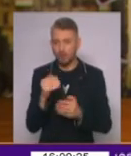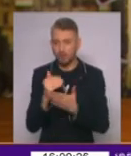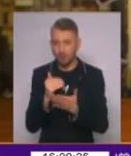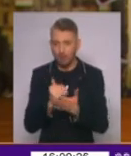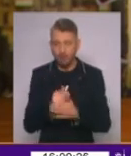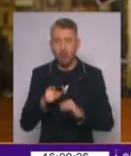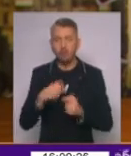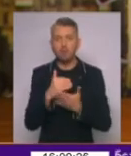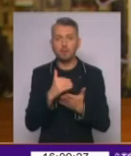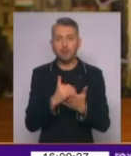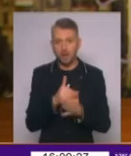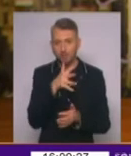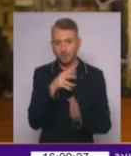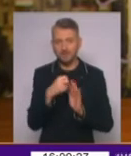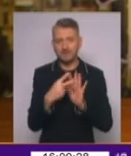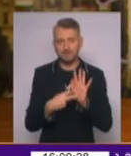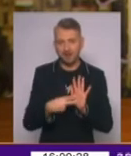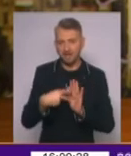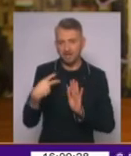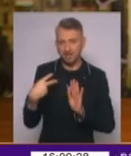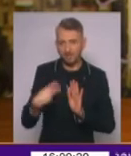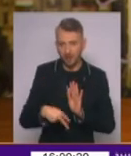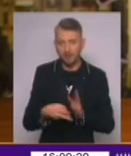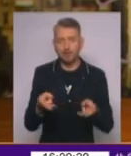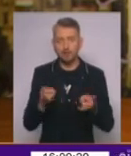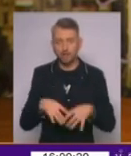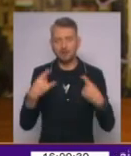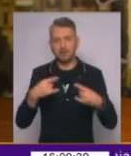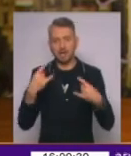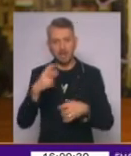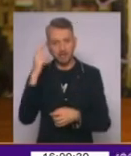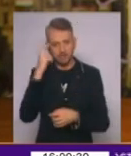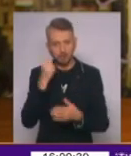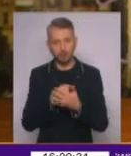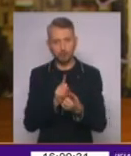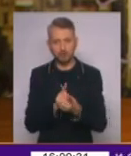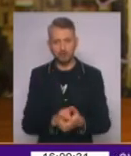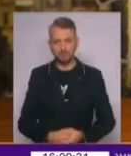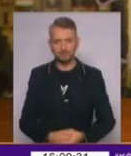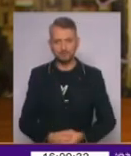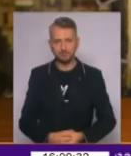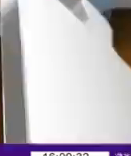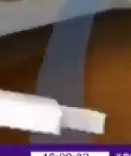як завжди, о 15:10. Тож, будь ласка, залишайтеся на телеканалі «Київ» і до зустрічі.